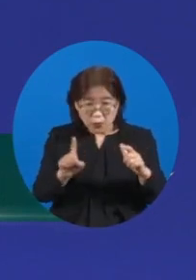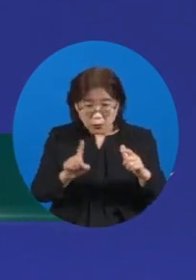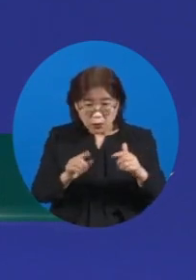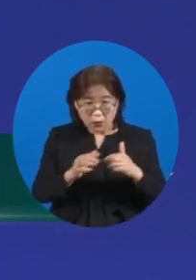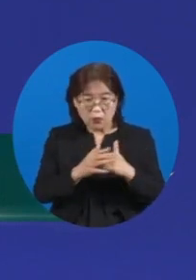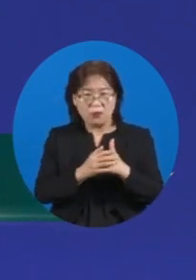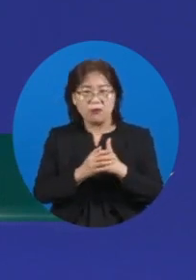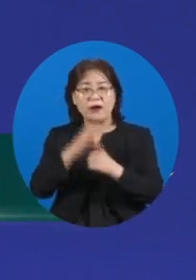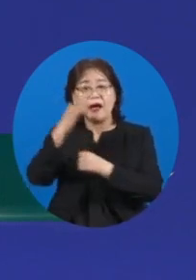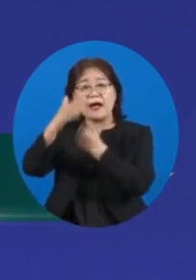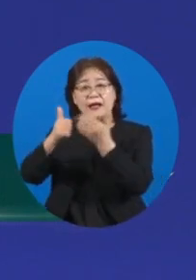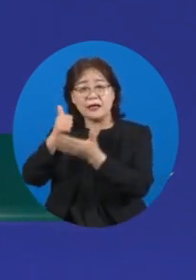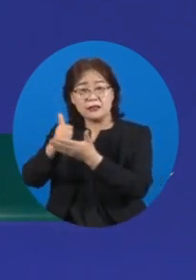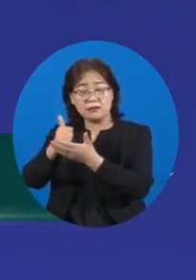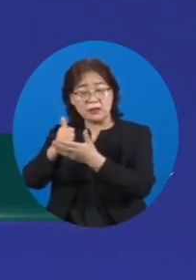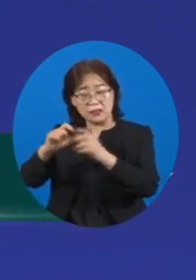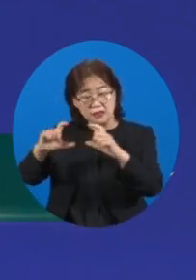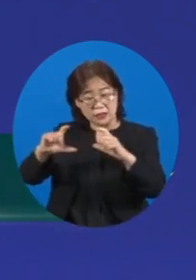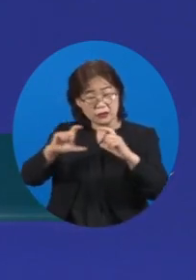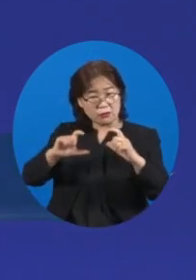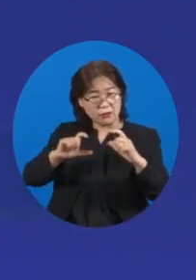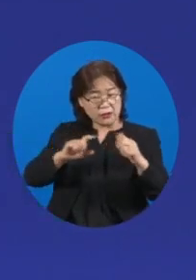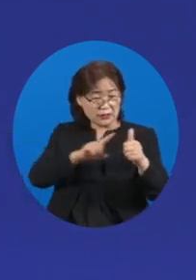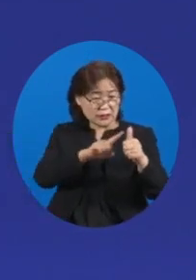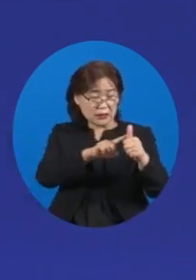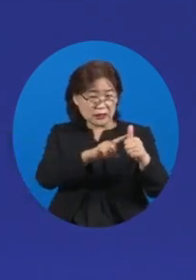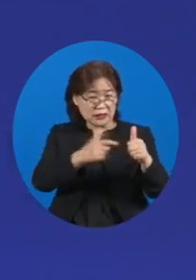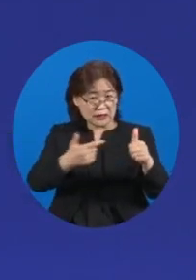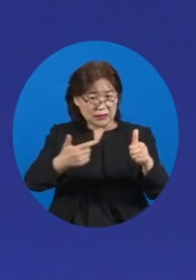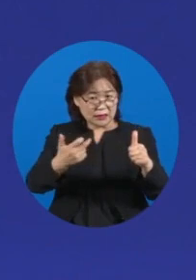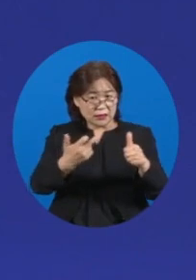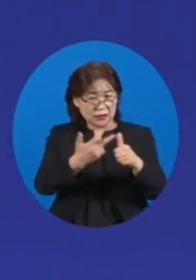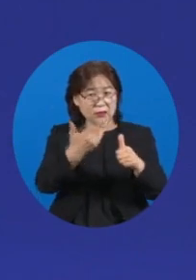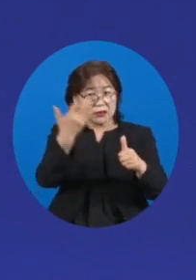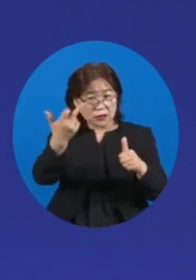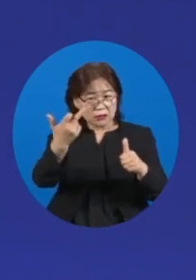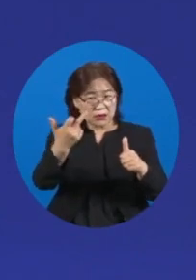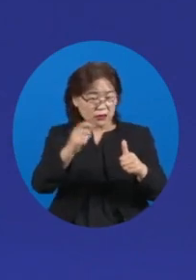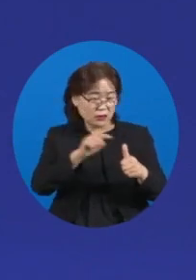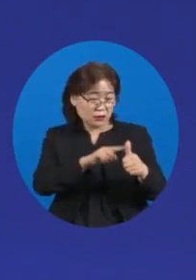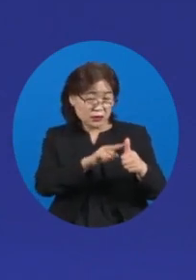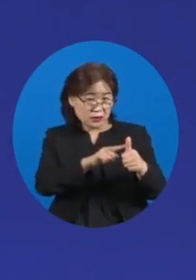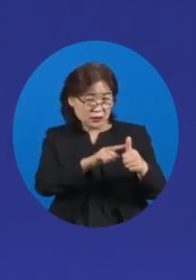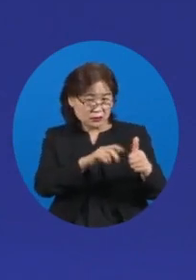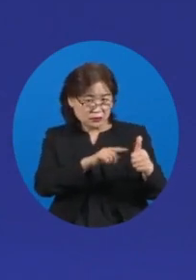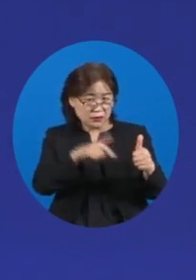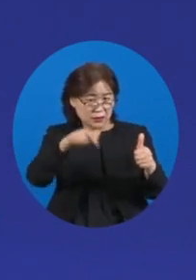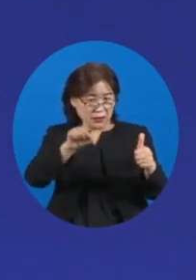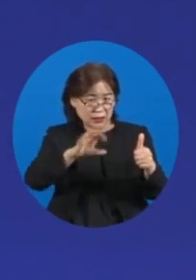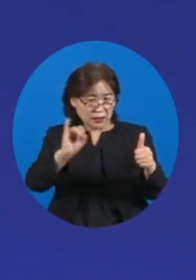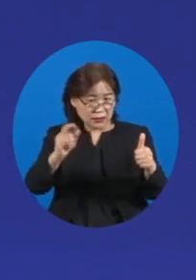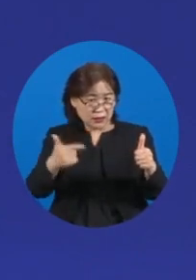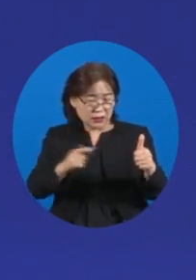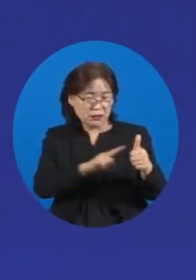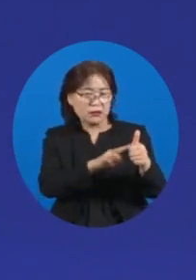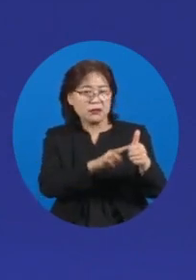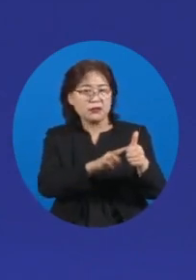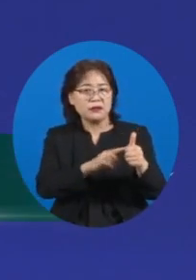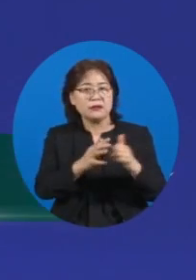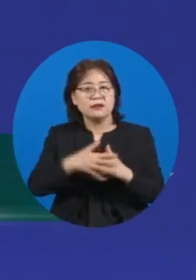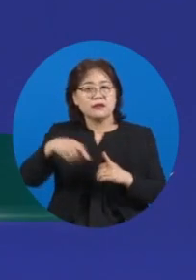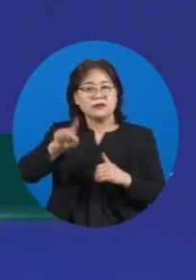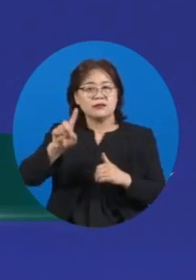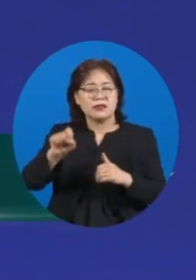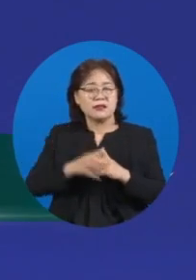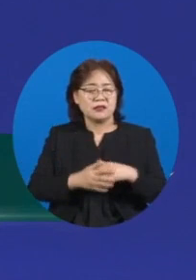그러면 하나님이 선포하신 가인에게 선포하신 그 땅에서 의 저주 가 뭘까요 창세기 4장